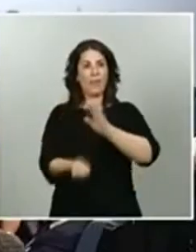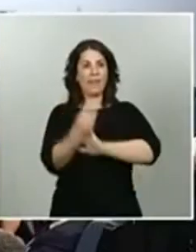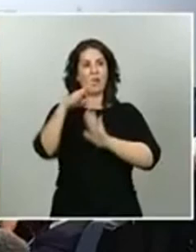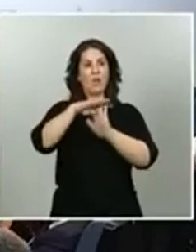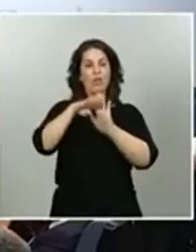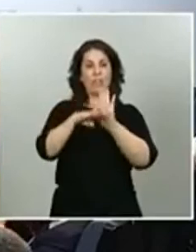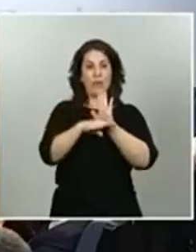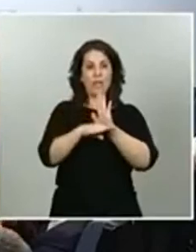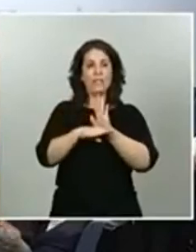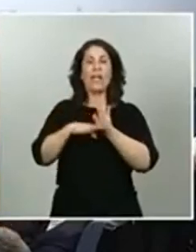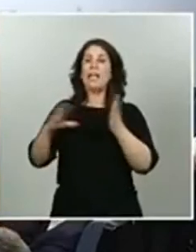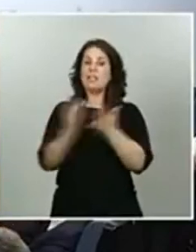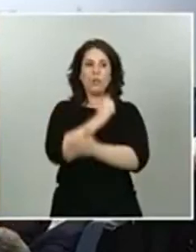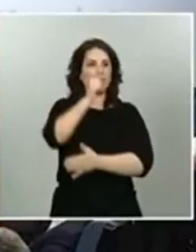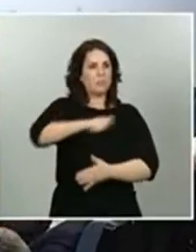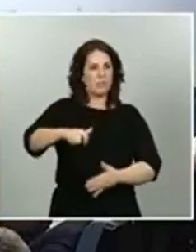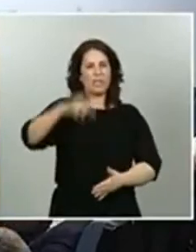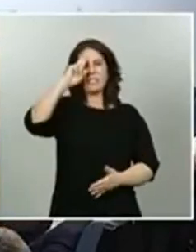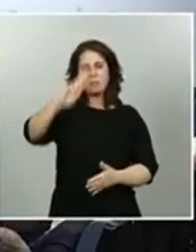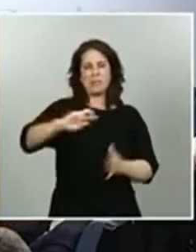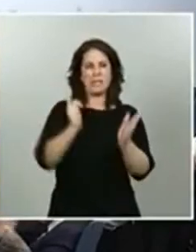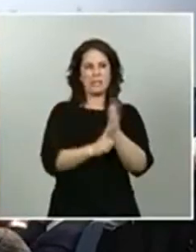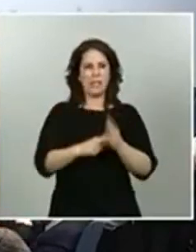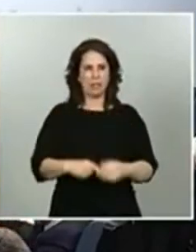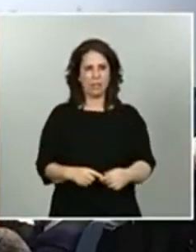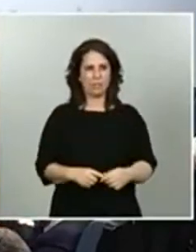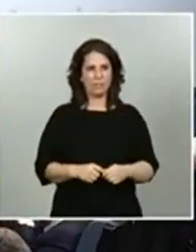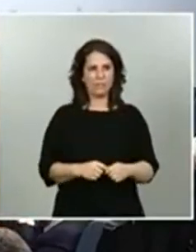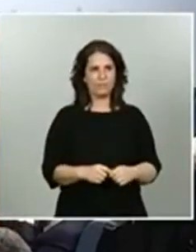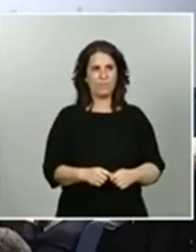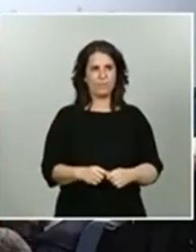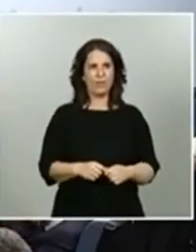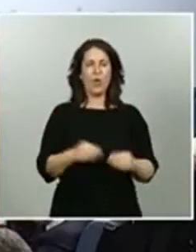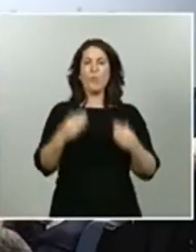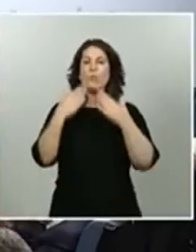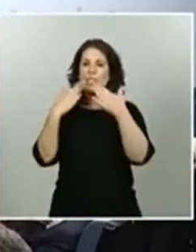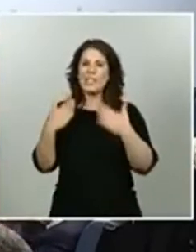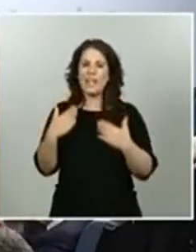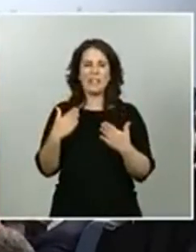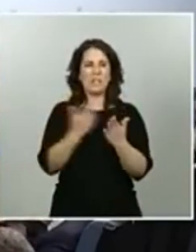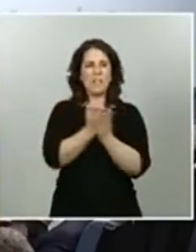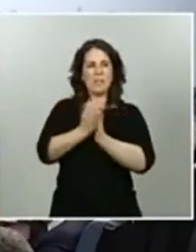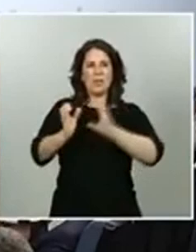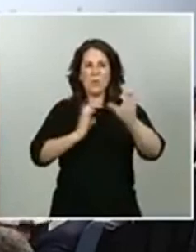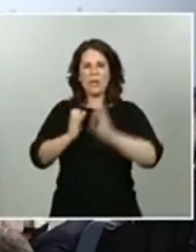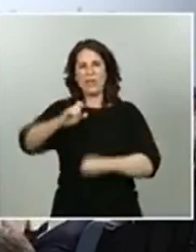che tutte le persone rispettino la nostra legislazione. Muchas gracias a los medios de comunicación hispano-italiano.